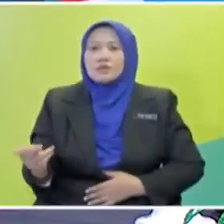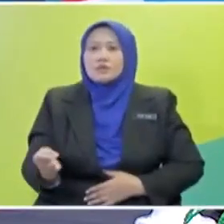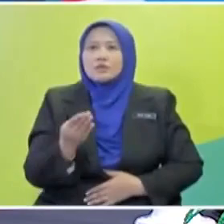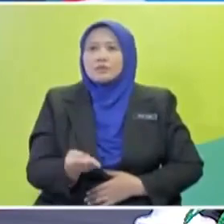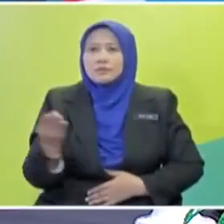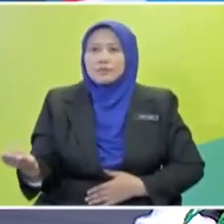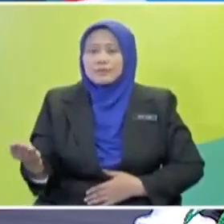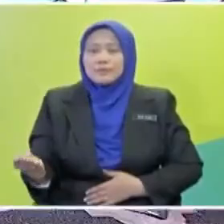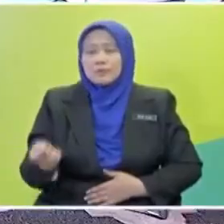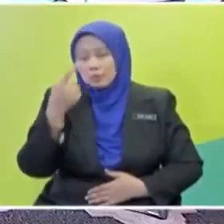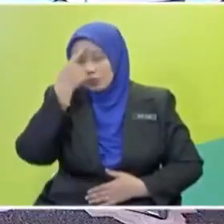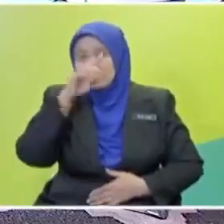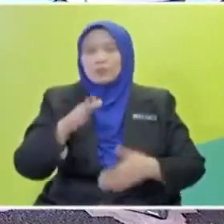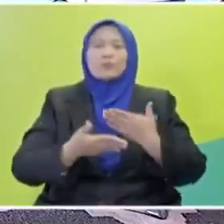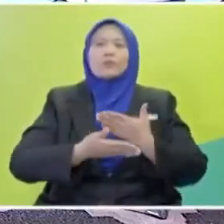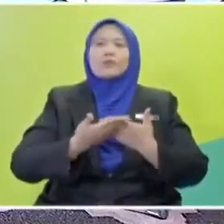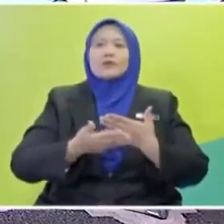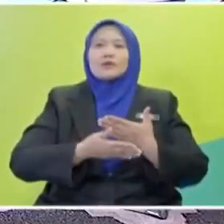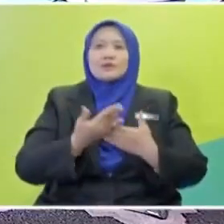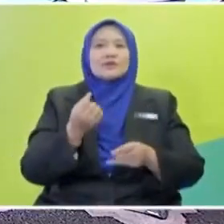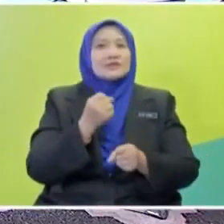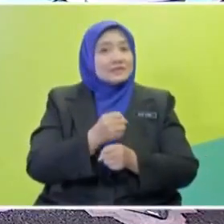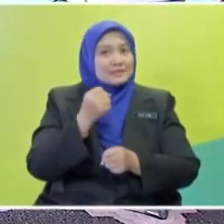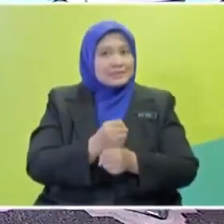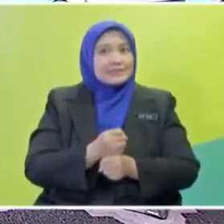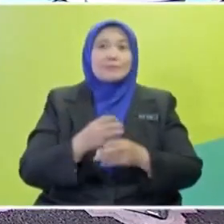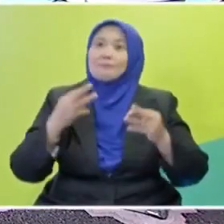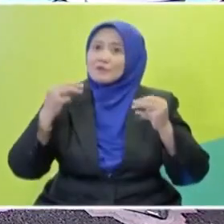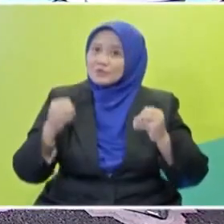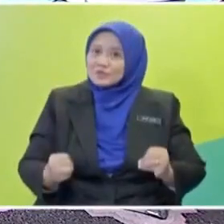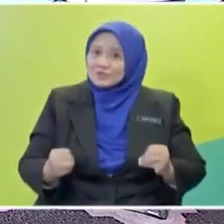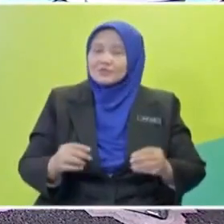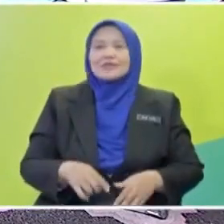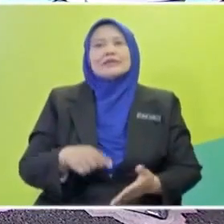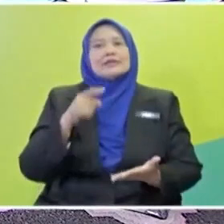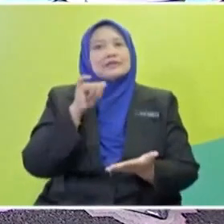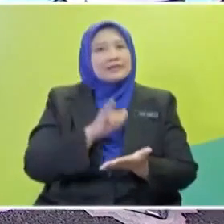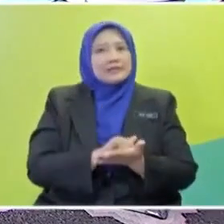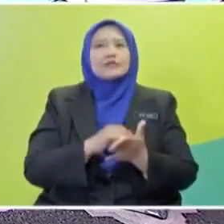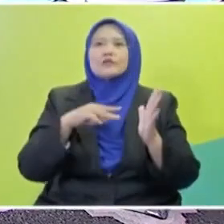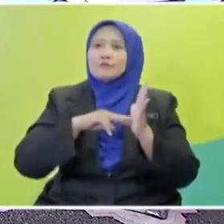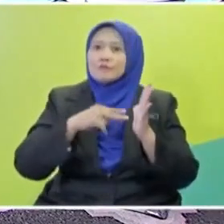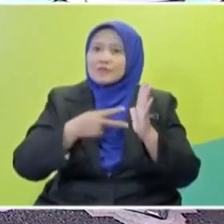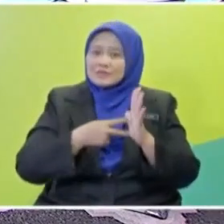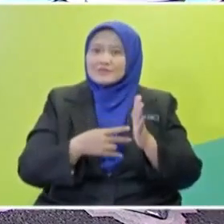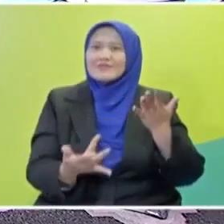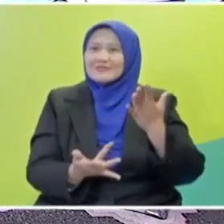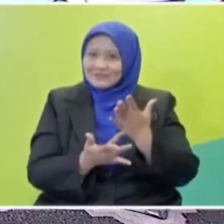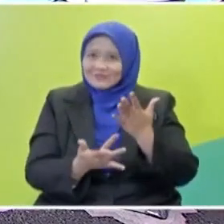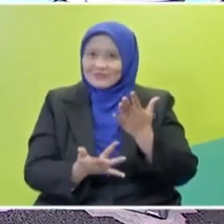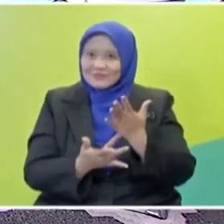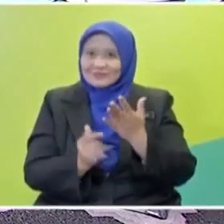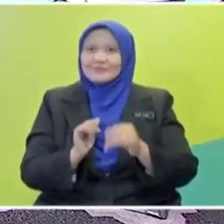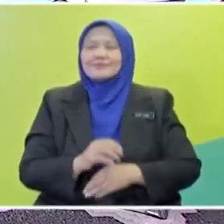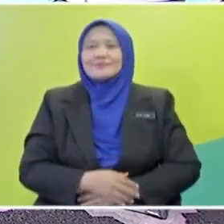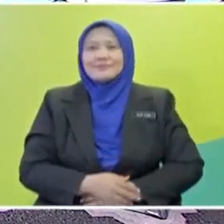memudahkan kerja manusia. Tu tujuan teknologi sebenarnya. Tu maksud teknologi. Kalau yang baru dengar, hari ni kita dah